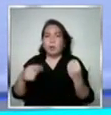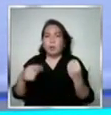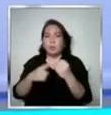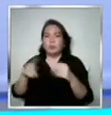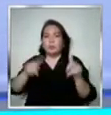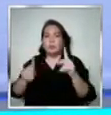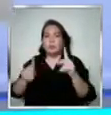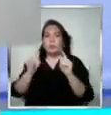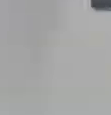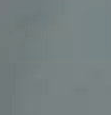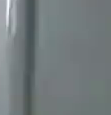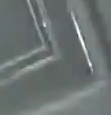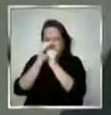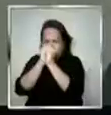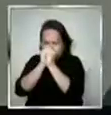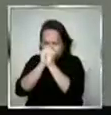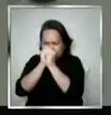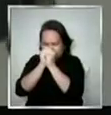Nakatutok si Katrina Son.